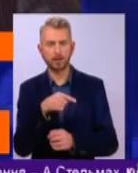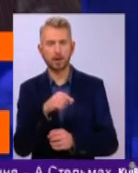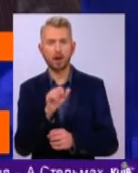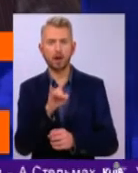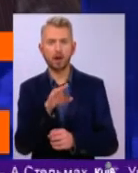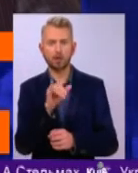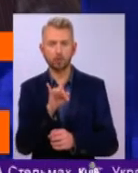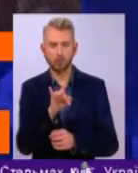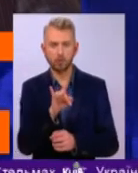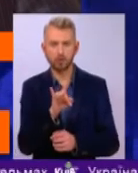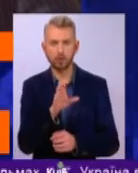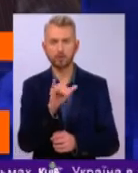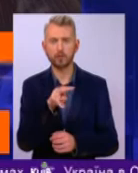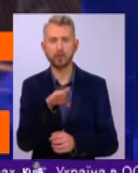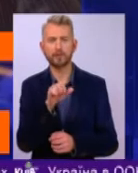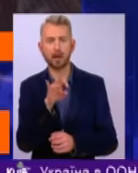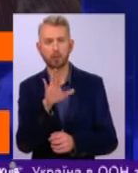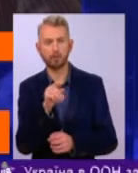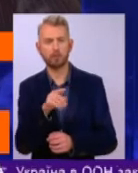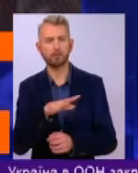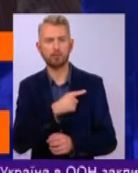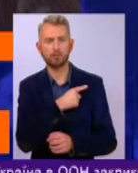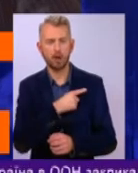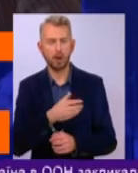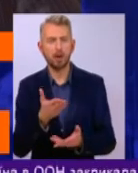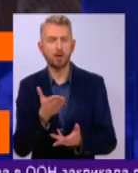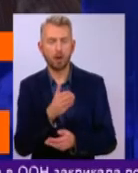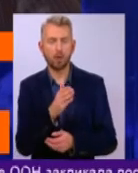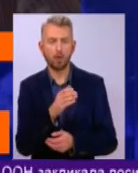Артур Денісултанов, який був поранений Аміною Акуєвою.